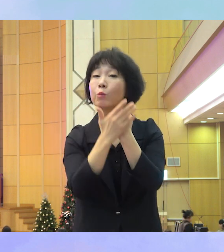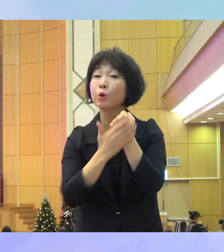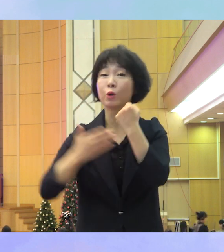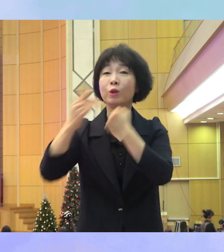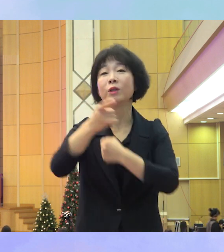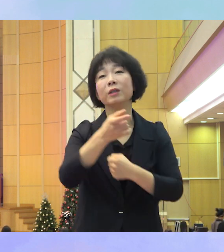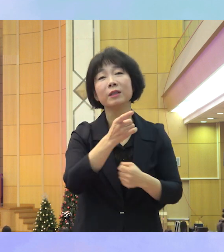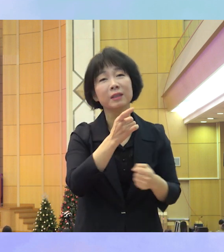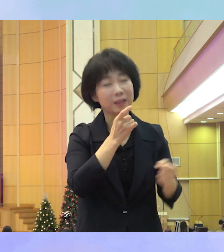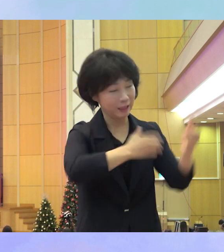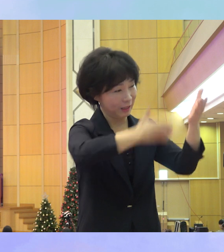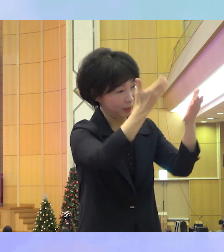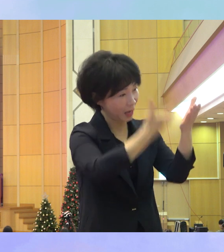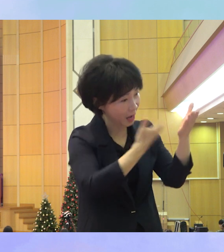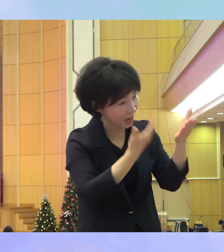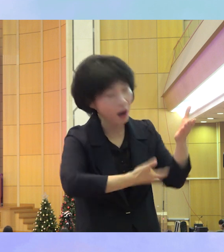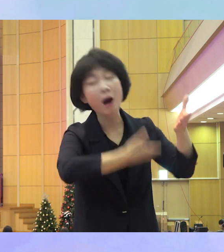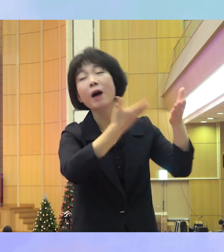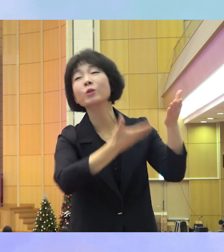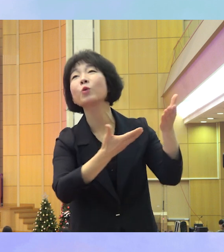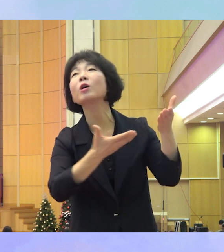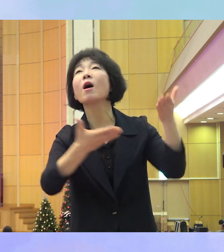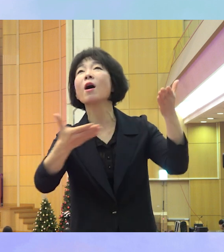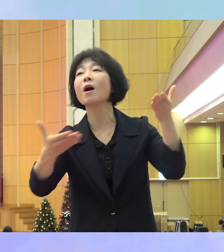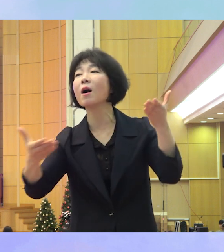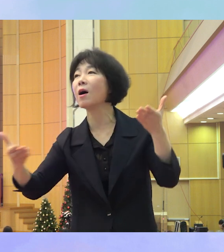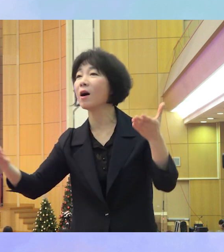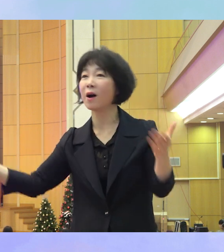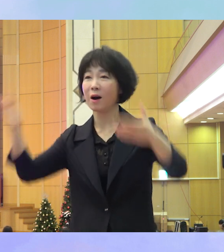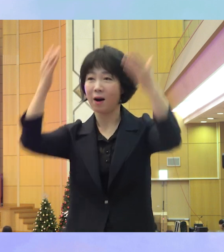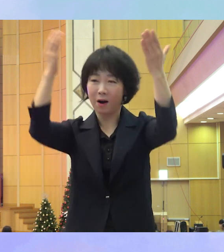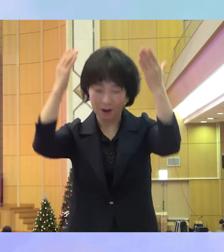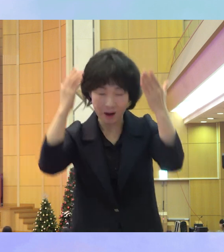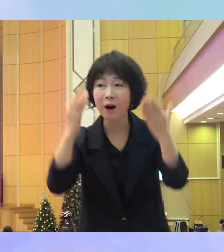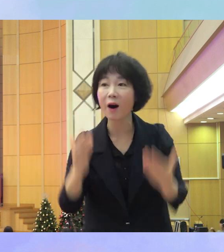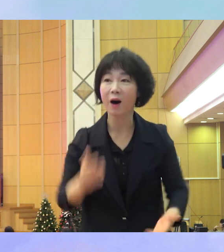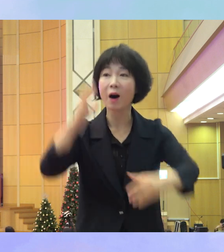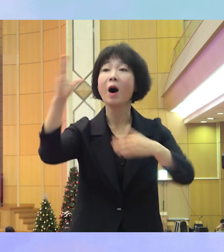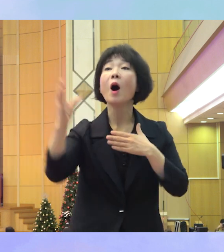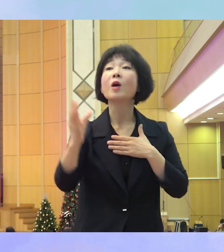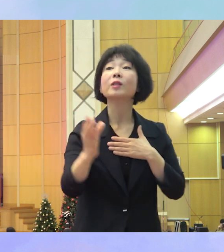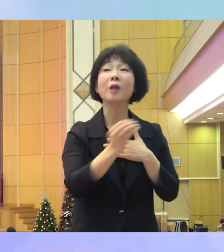은혜의 강물 흐르게 하소서.